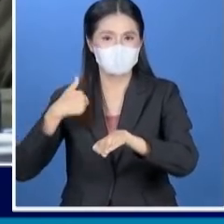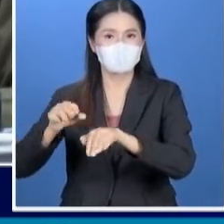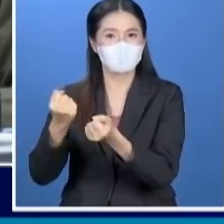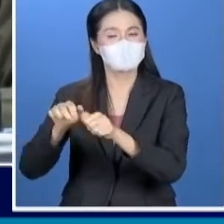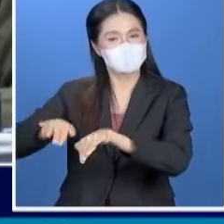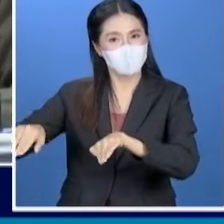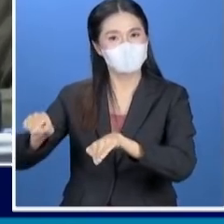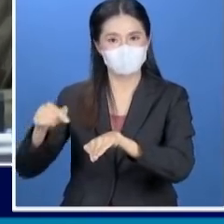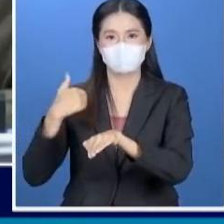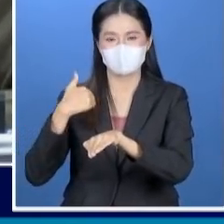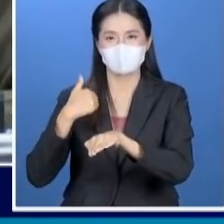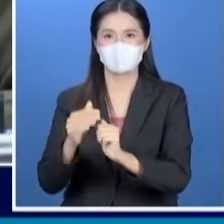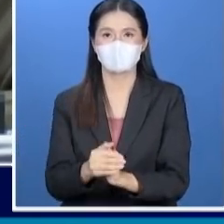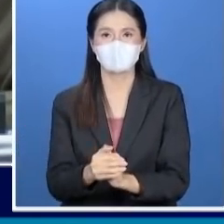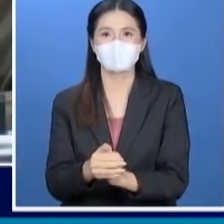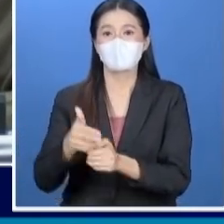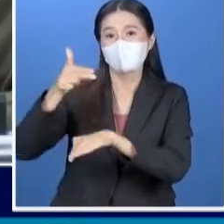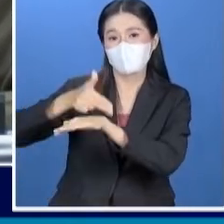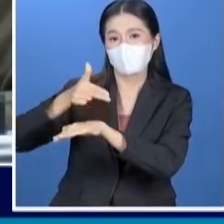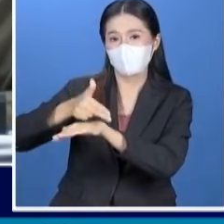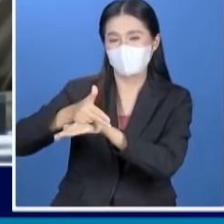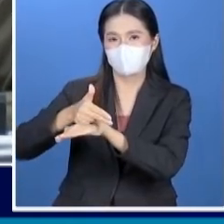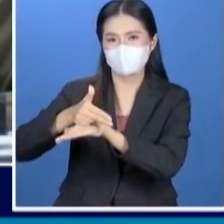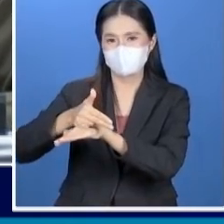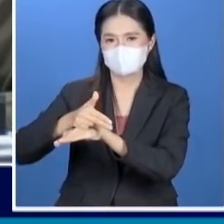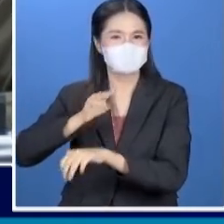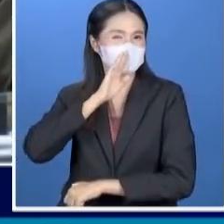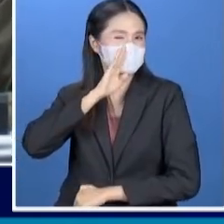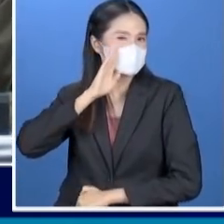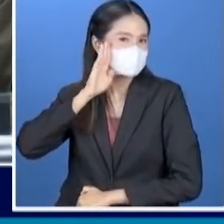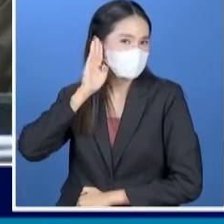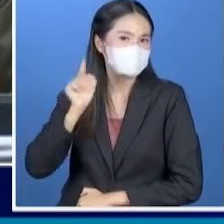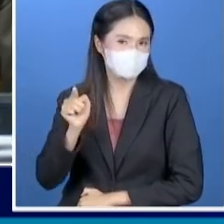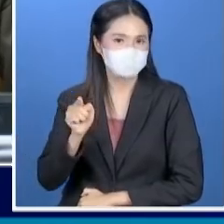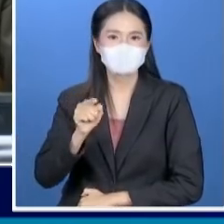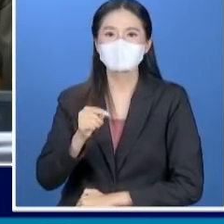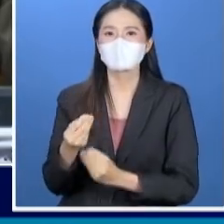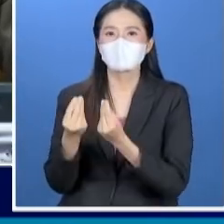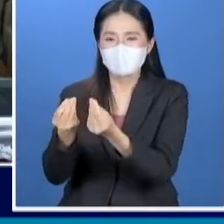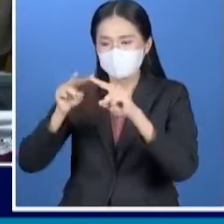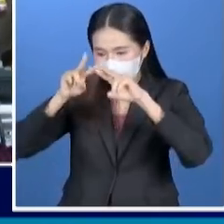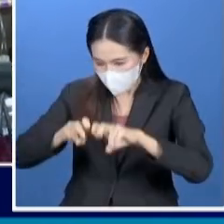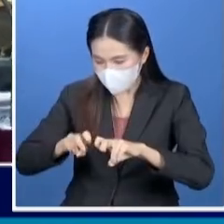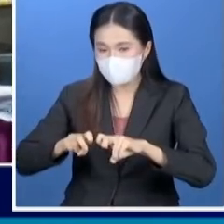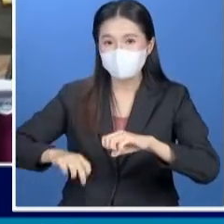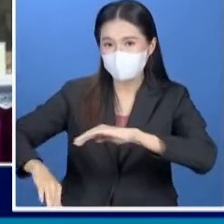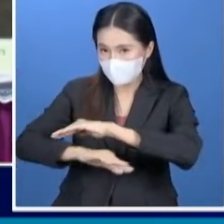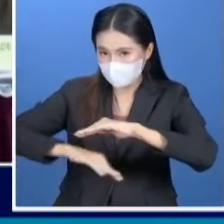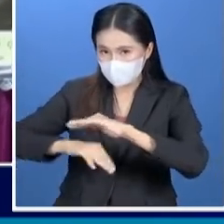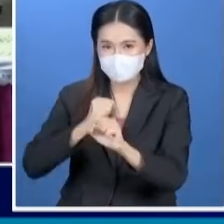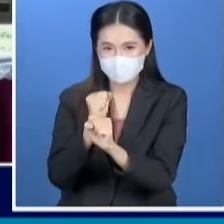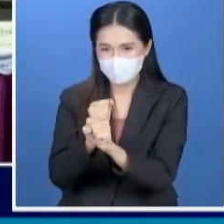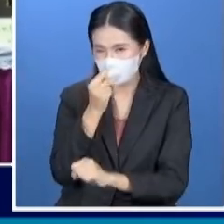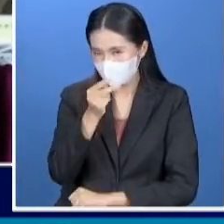เลอร์นะที่เป็นกล้องวงจรปิดคุณภาพสูงที่เราส่งให้ทางกองพิสูจน์หลักฐานได้ทำ